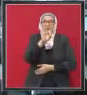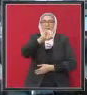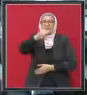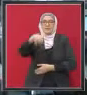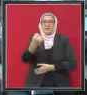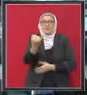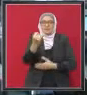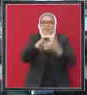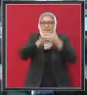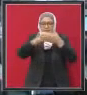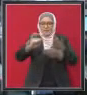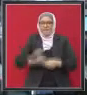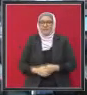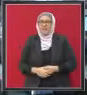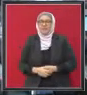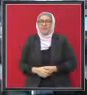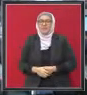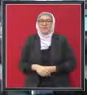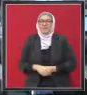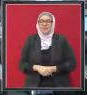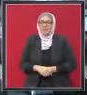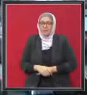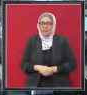Berhormat Ipoh Barat.